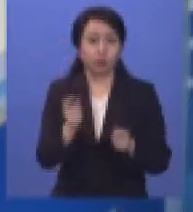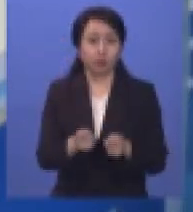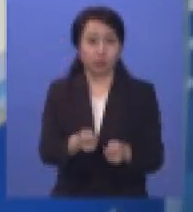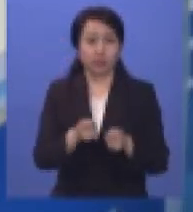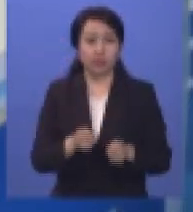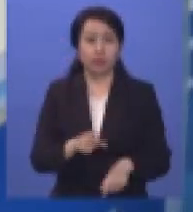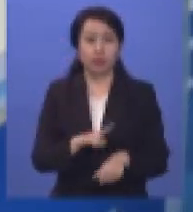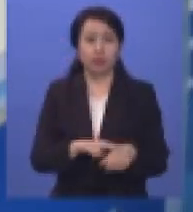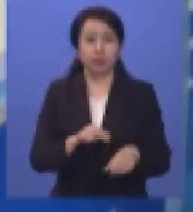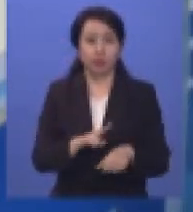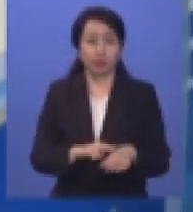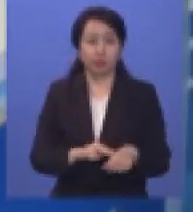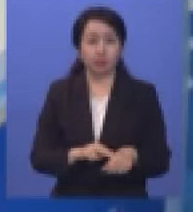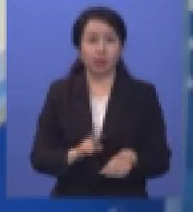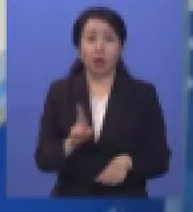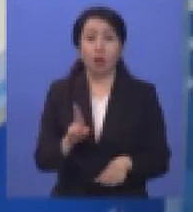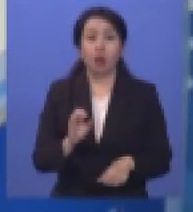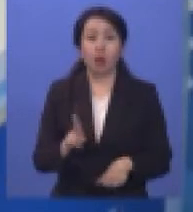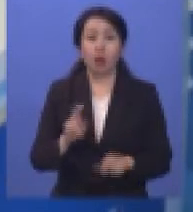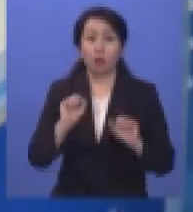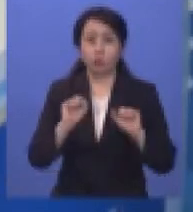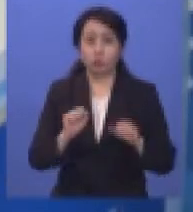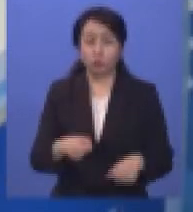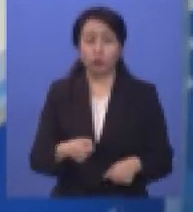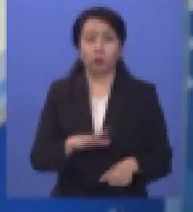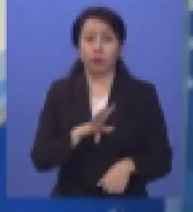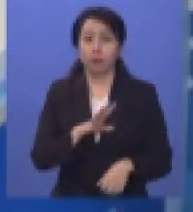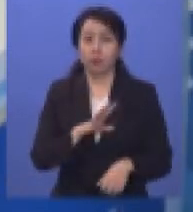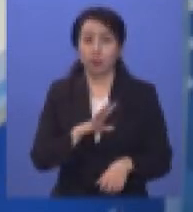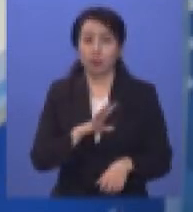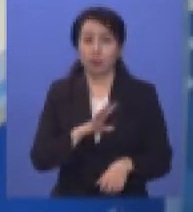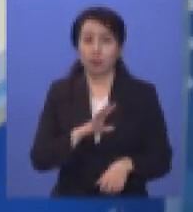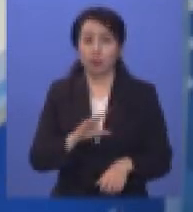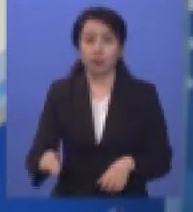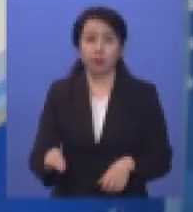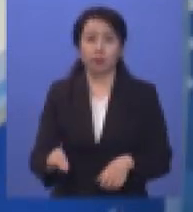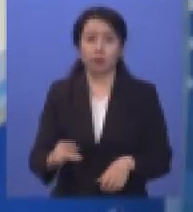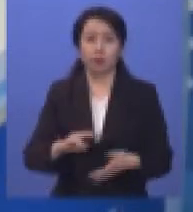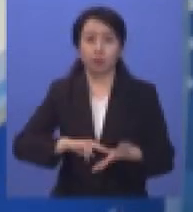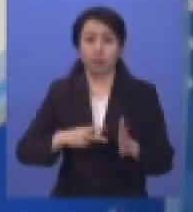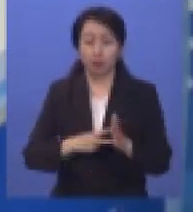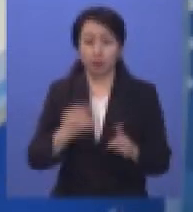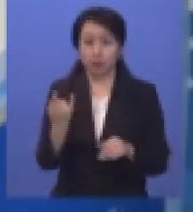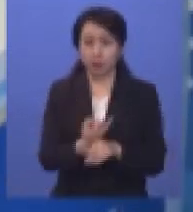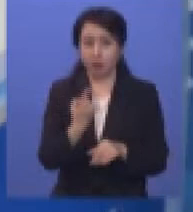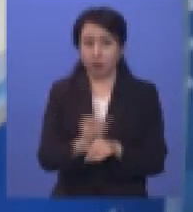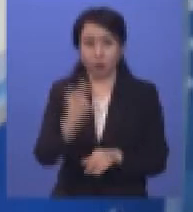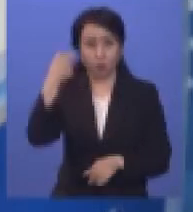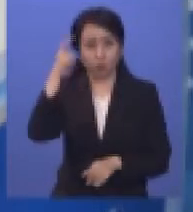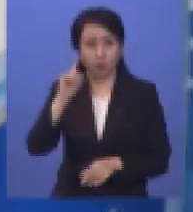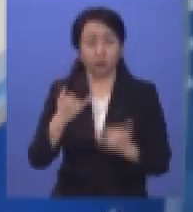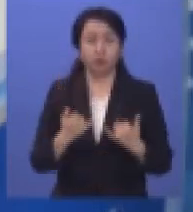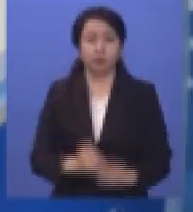из руководителей департамента полиции. О том, как ему удалось избежать сети аферистов, вы узнаете из материала